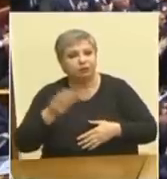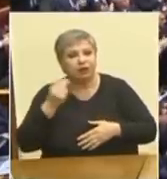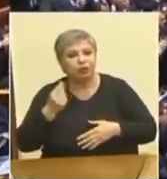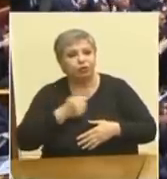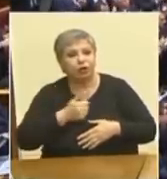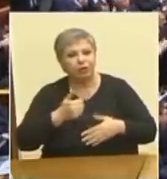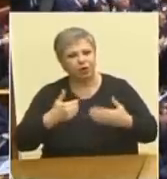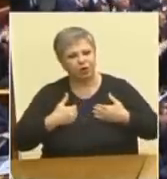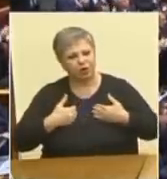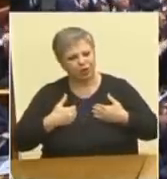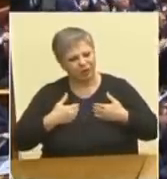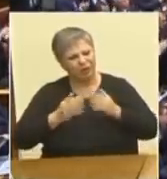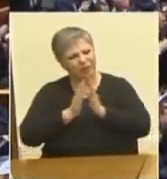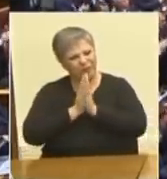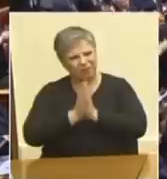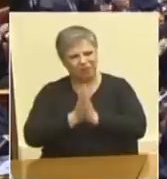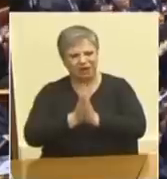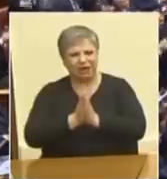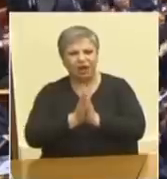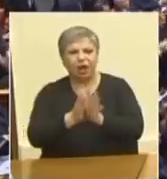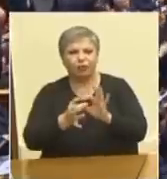Γι' αυτό μη συνεχίσετε. Παρακαλώ.